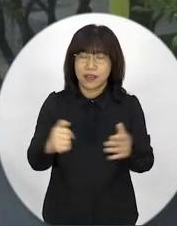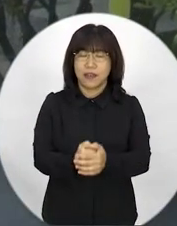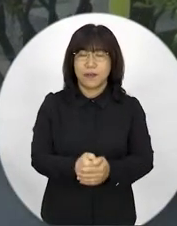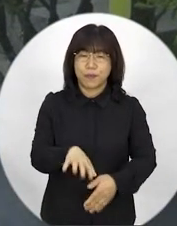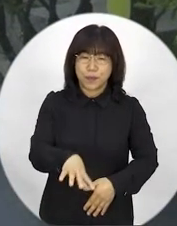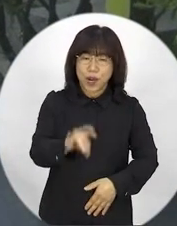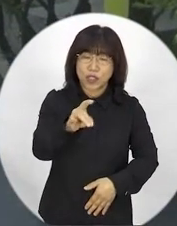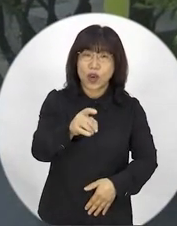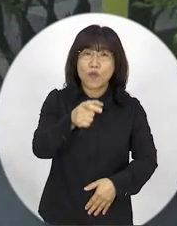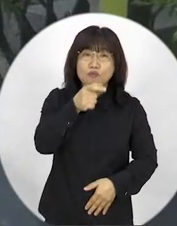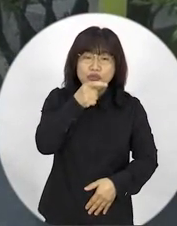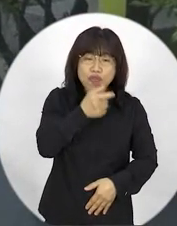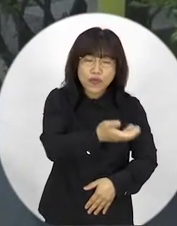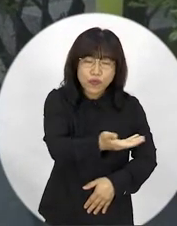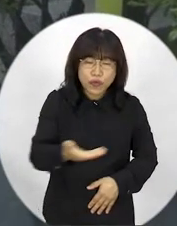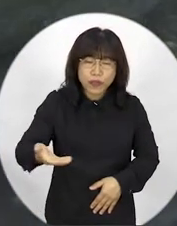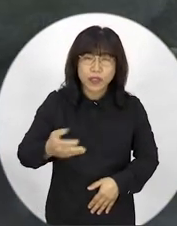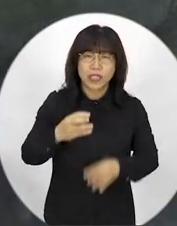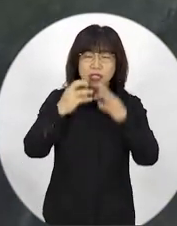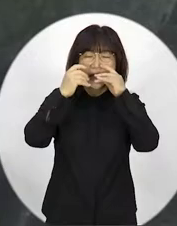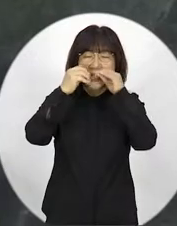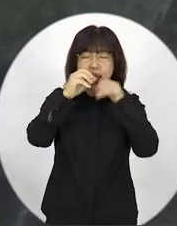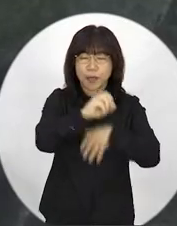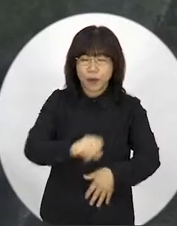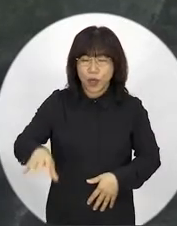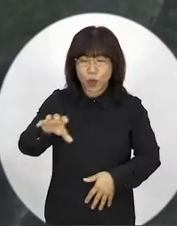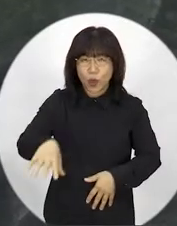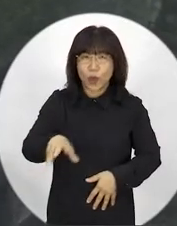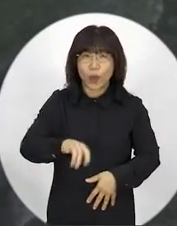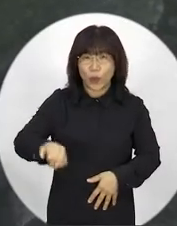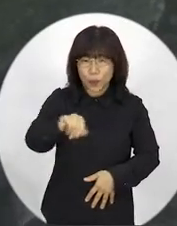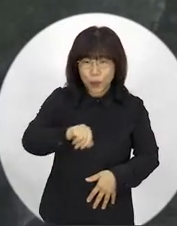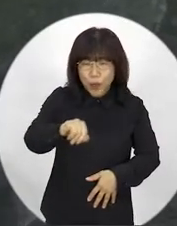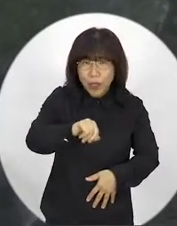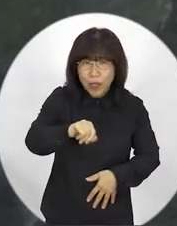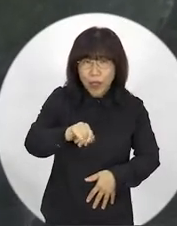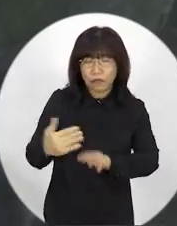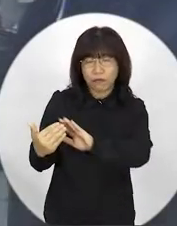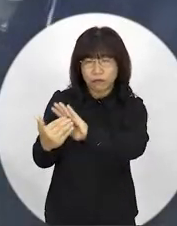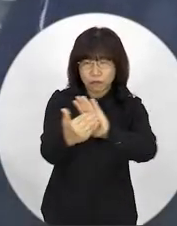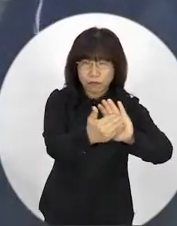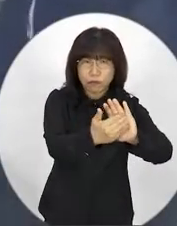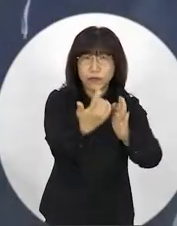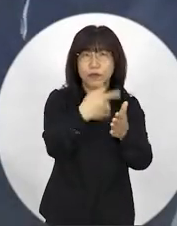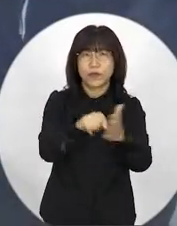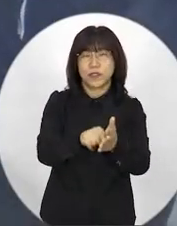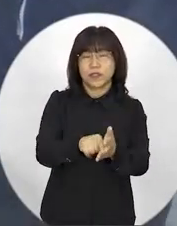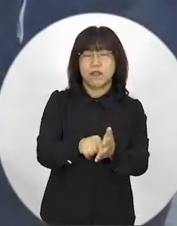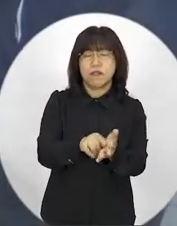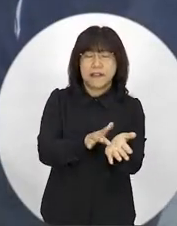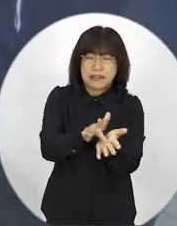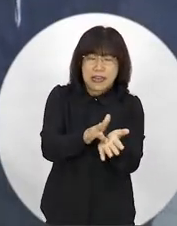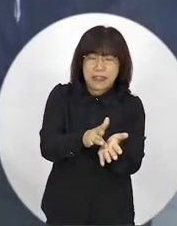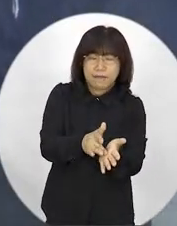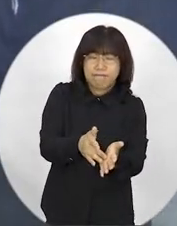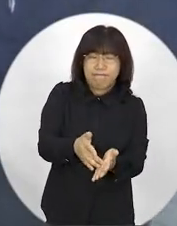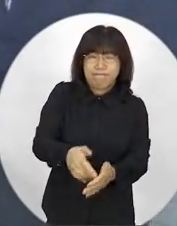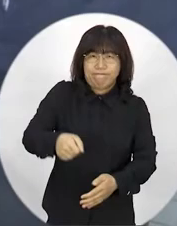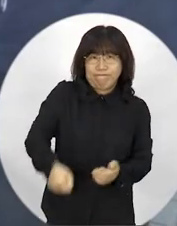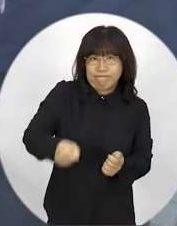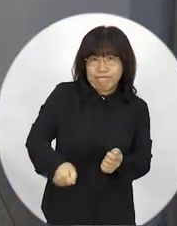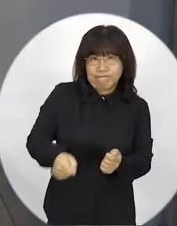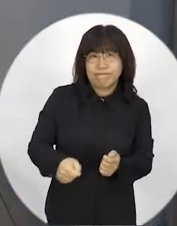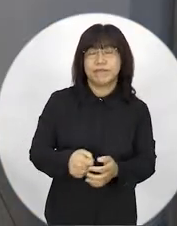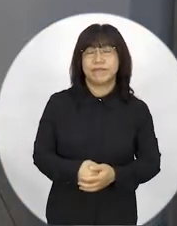먼저 유수지 쓰레기 처리장 등 해충 주요 서식지 의 주기적으로 방역활동을 실시하고 복지시설 경로당과 같은